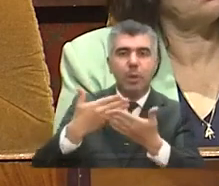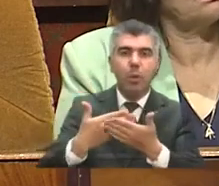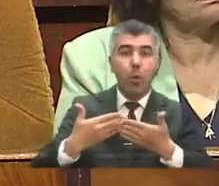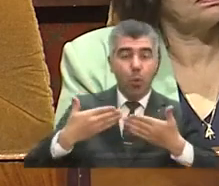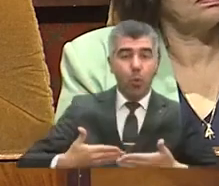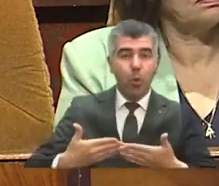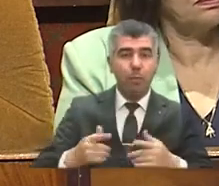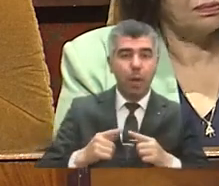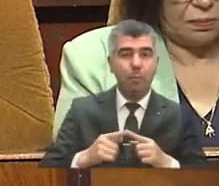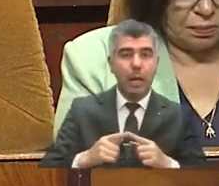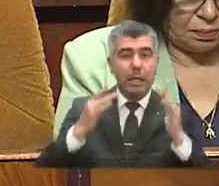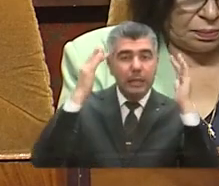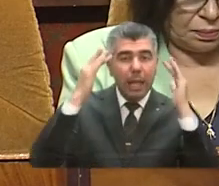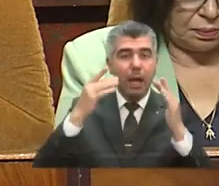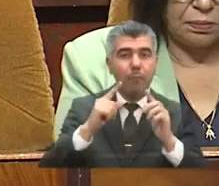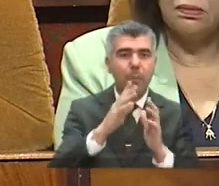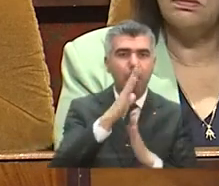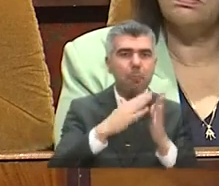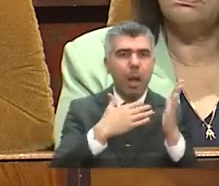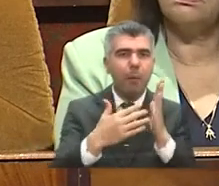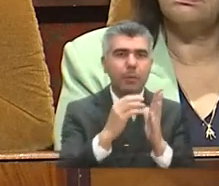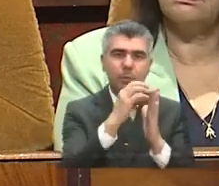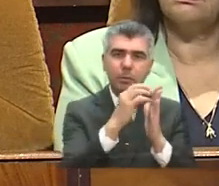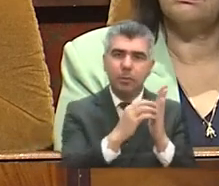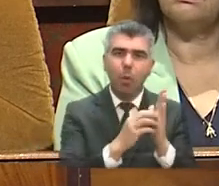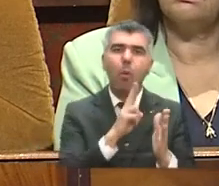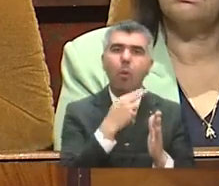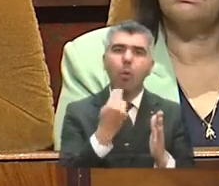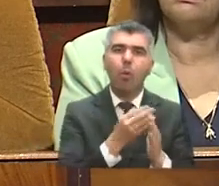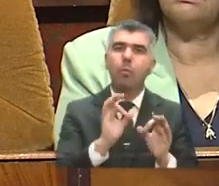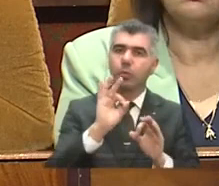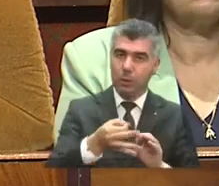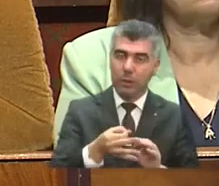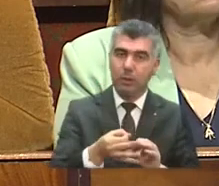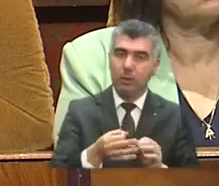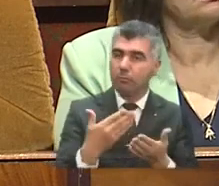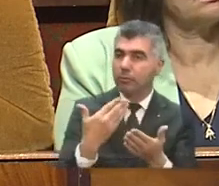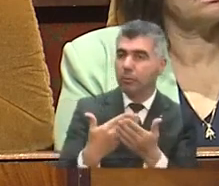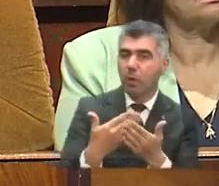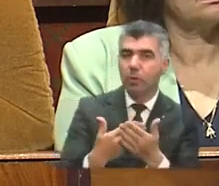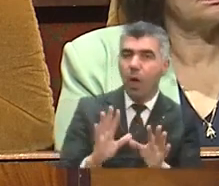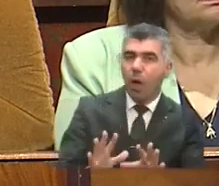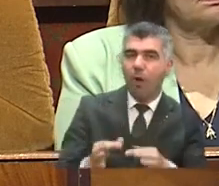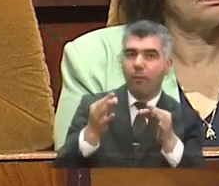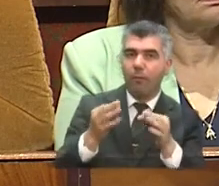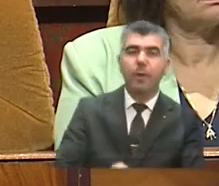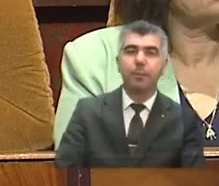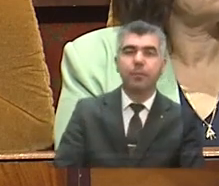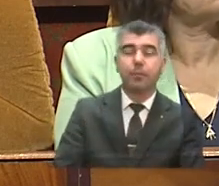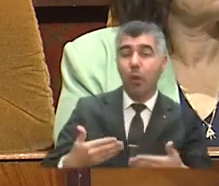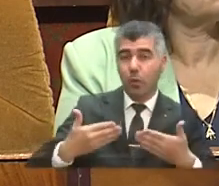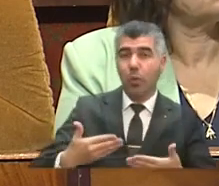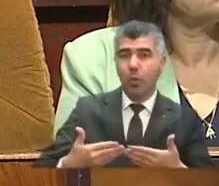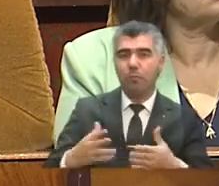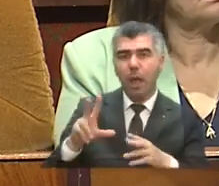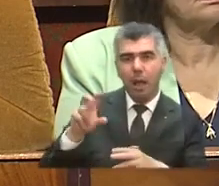الصناعه الثقافيه واللي معتمده عندنا في البرنامج الحكومي، نعم بغينا النجاعه ديالها والمردوديه. واليوم كتعرفوا واحد